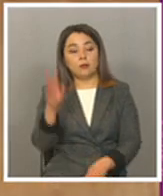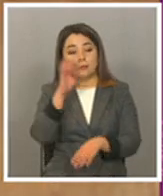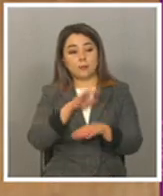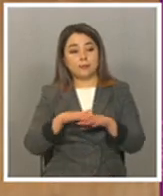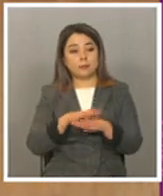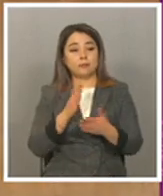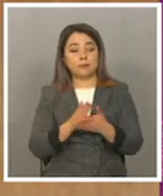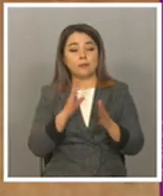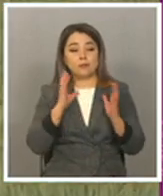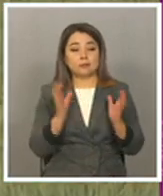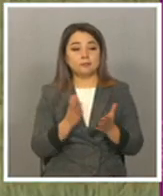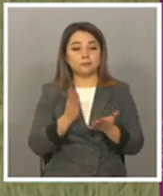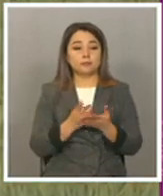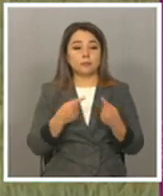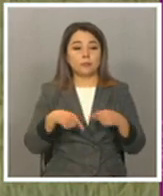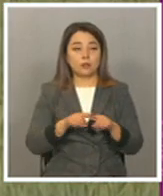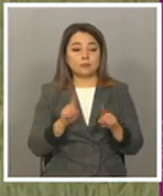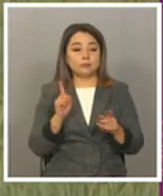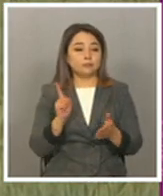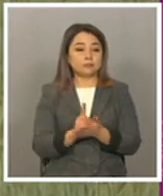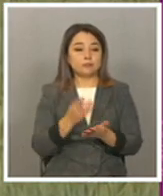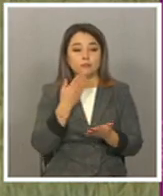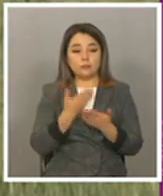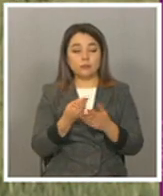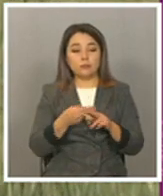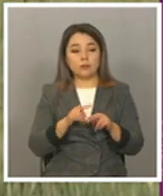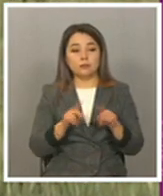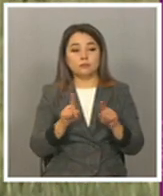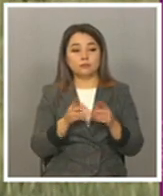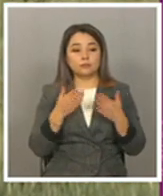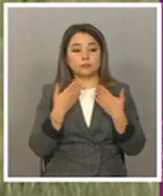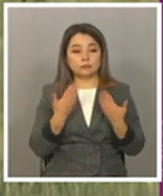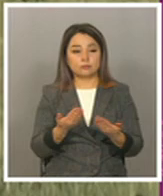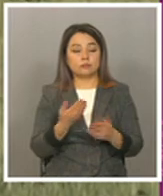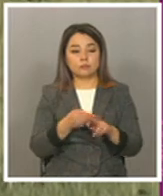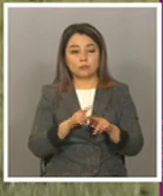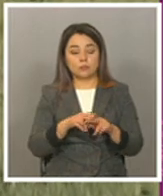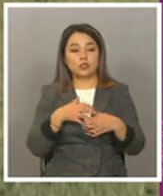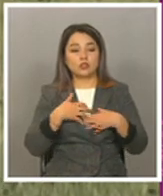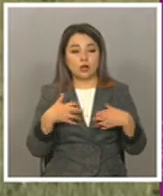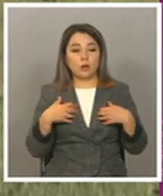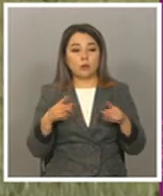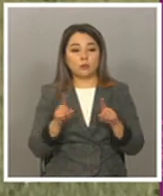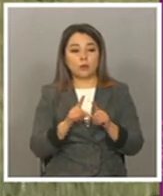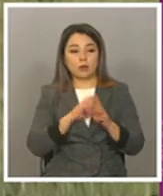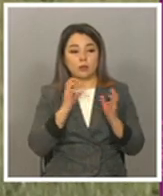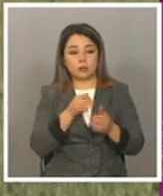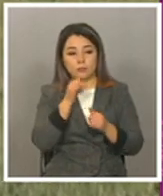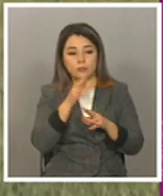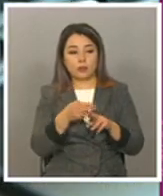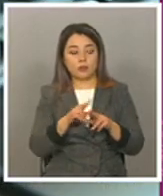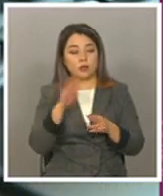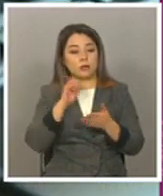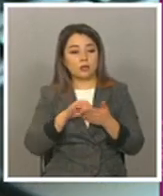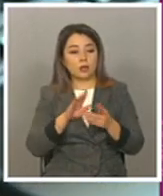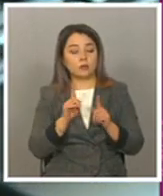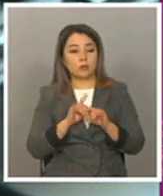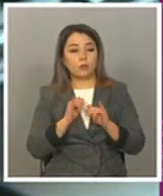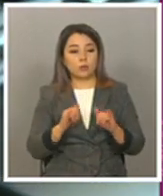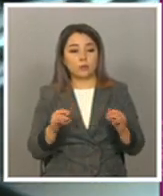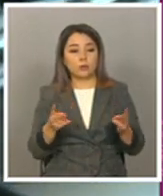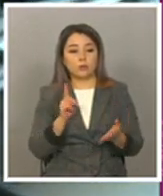түрлілікті сақтау ұйымына жүктелген мінде жеңіл емес. Жан жануарлардың түрін сақтап қана қоймай, санын да көбейту керек. Сол